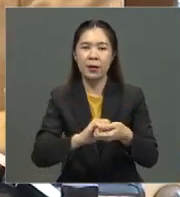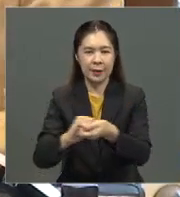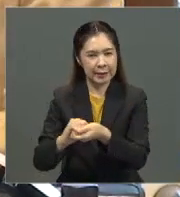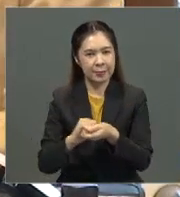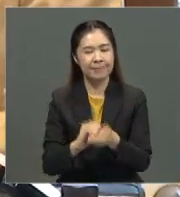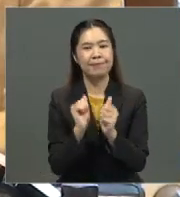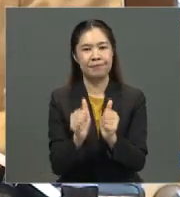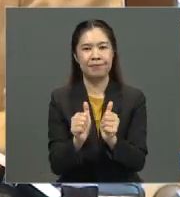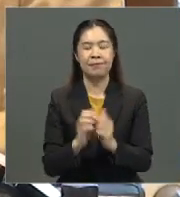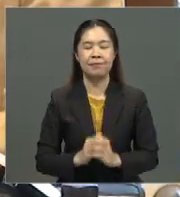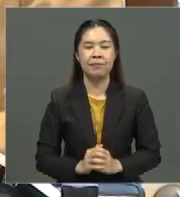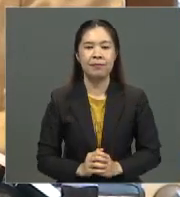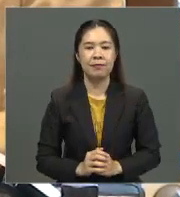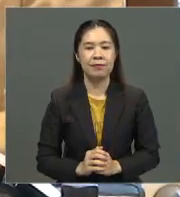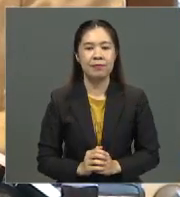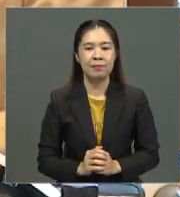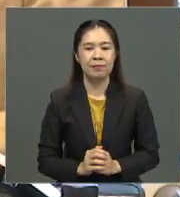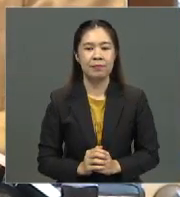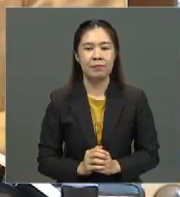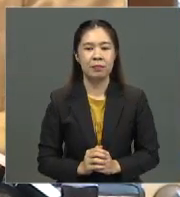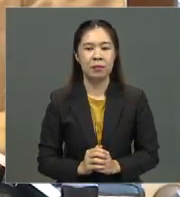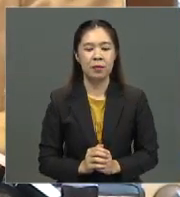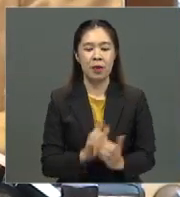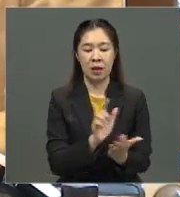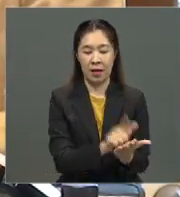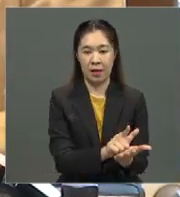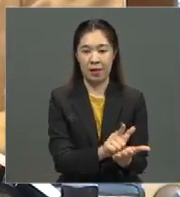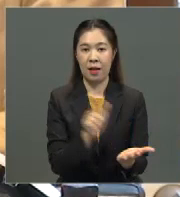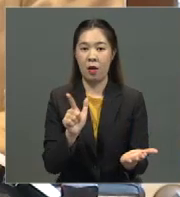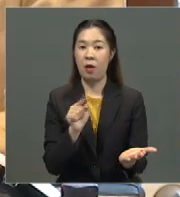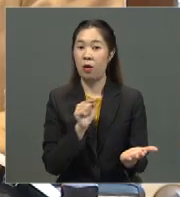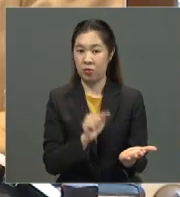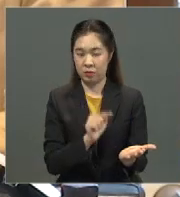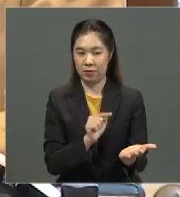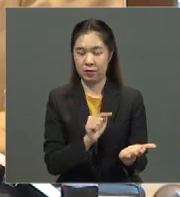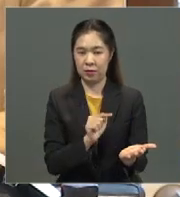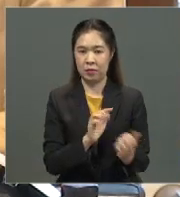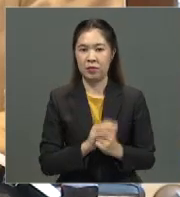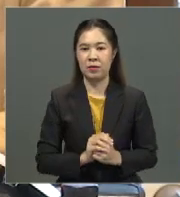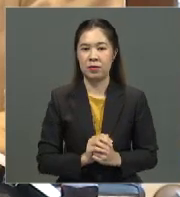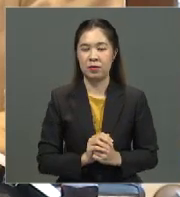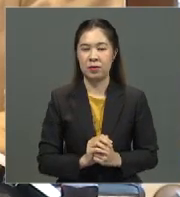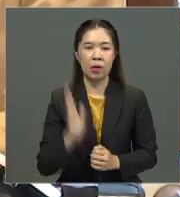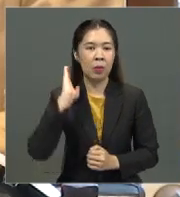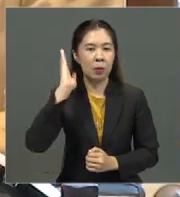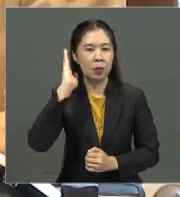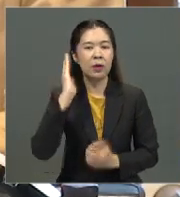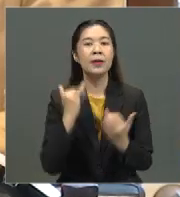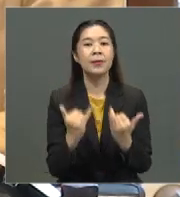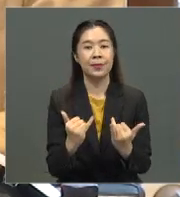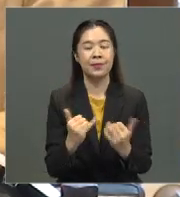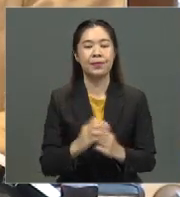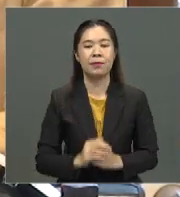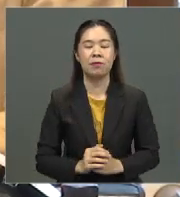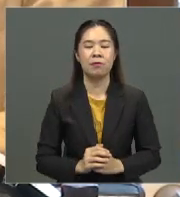กการลาออกของคุณเทวัญลิปตพันลบหัวหน้าพรรคชาตินาจากตำแหน่งรัฐมนตรีสำนักนายกรัฐมนตรีในครั้งนี้นะครับ